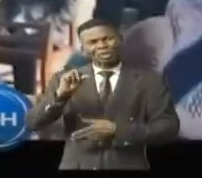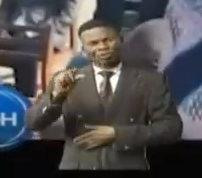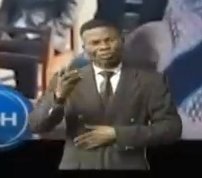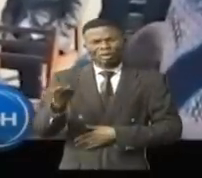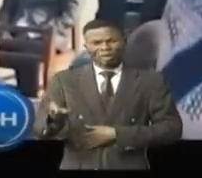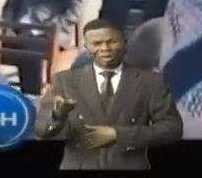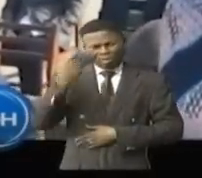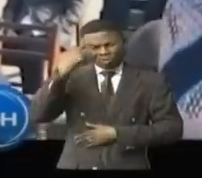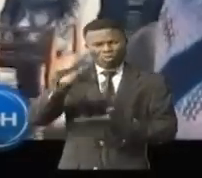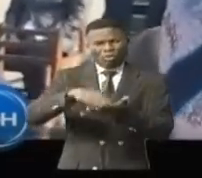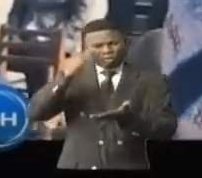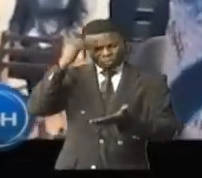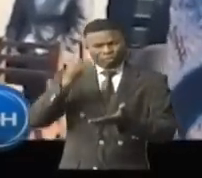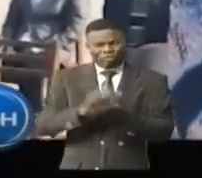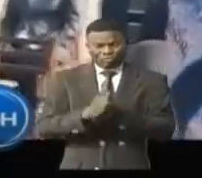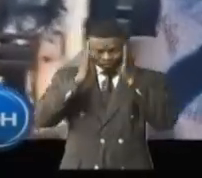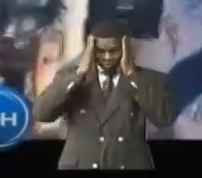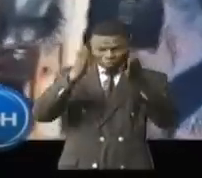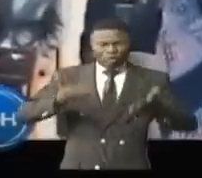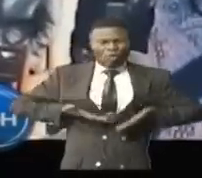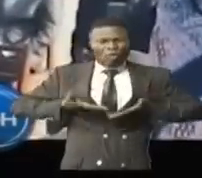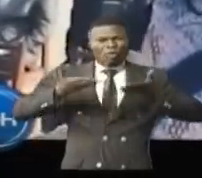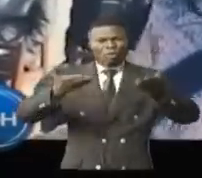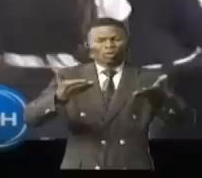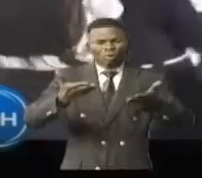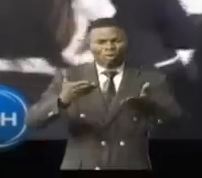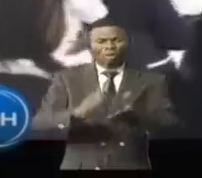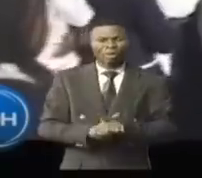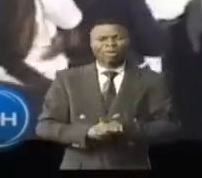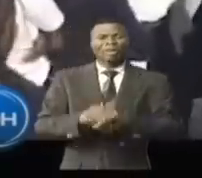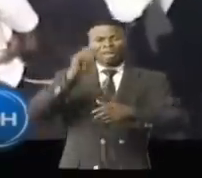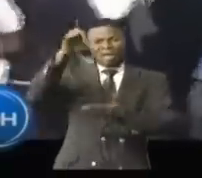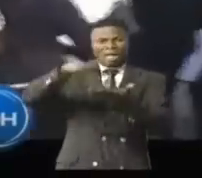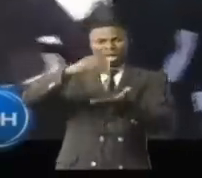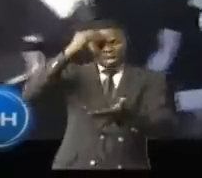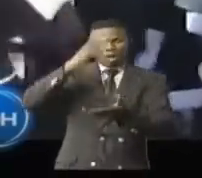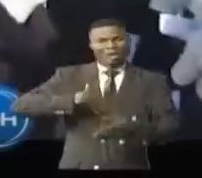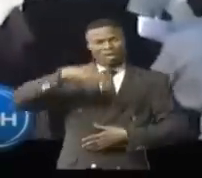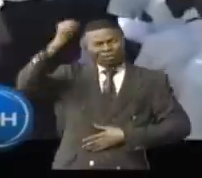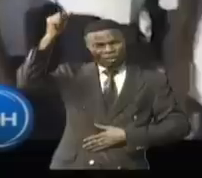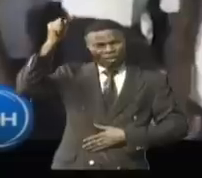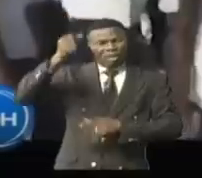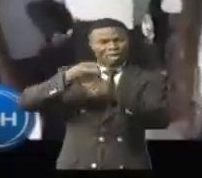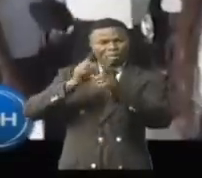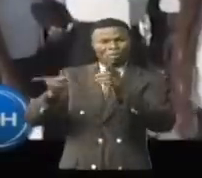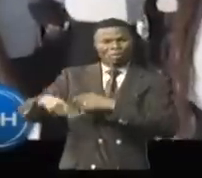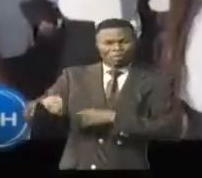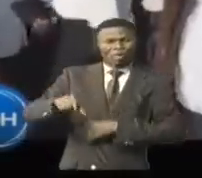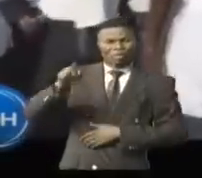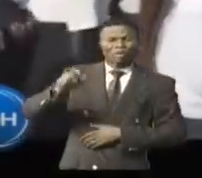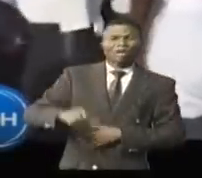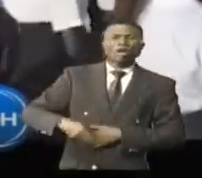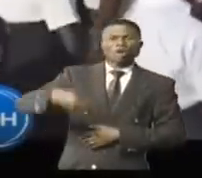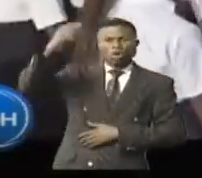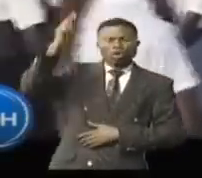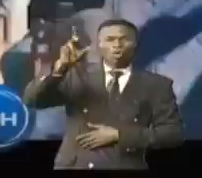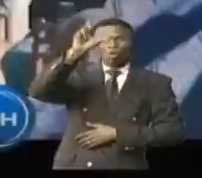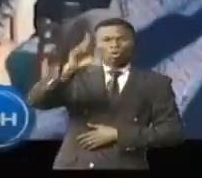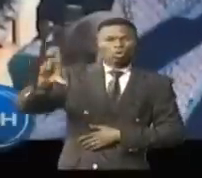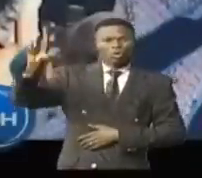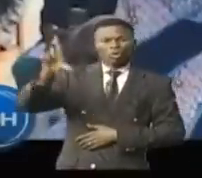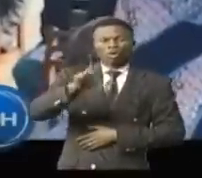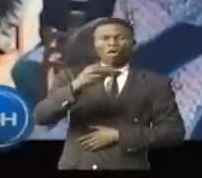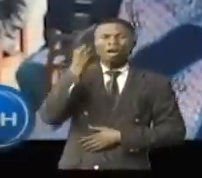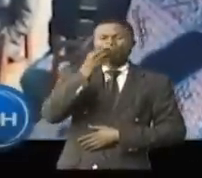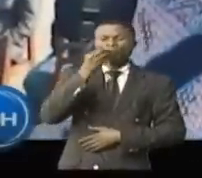élèves. Prudence, concentration pour que les lauréats de cette édition sortent dès la province du Olomami. C'est avec ces mots